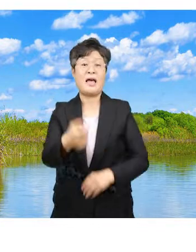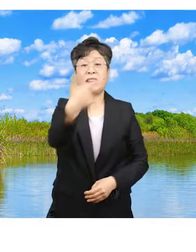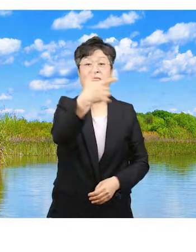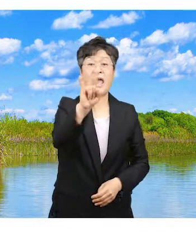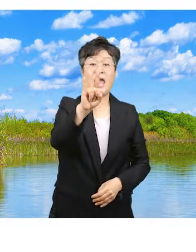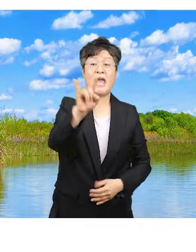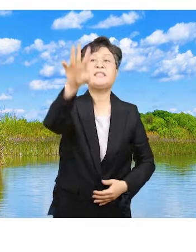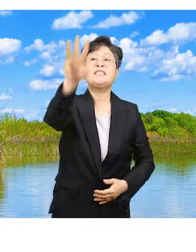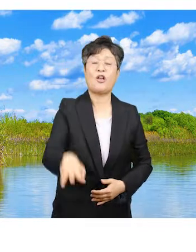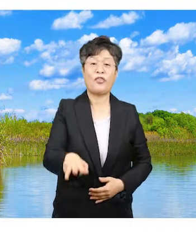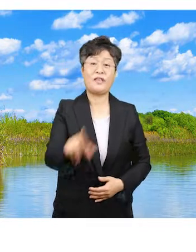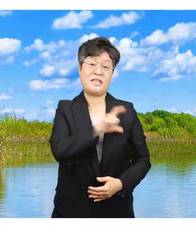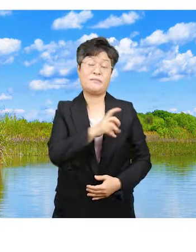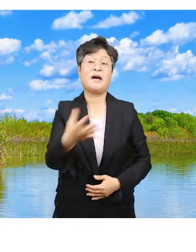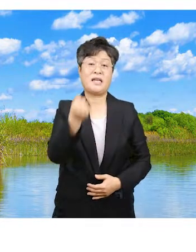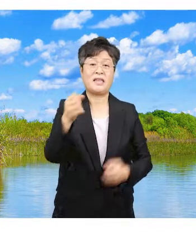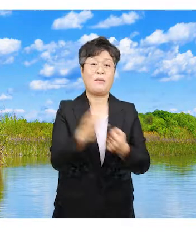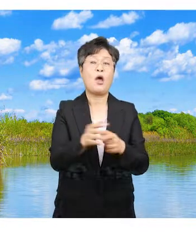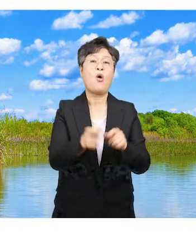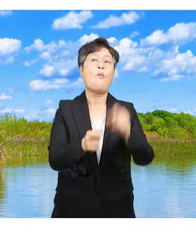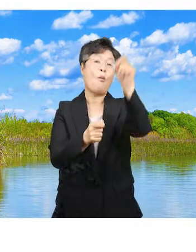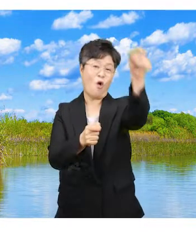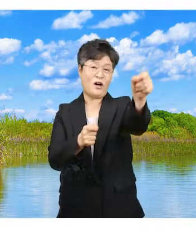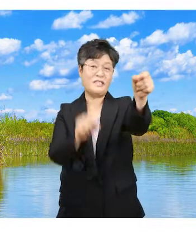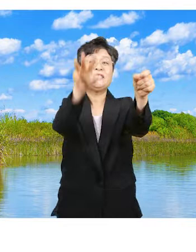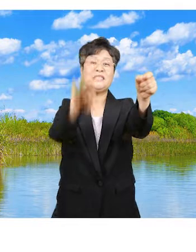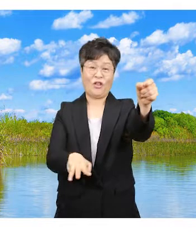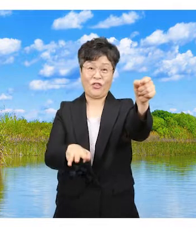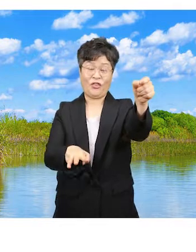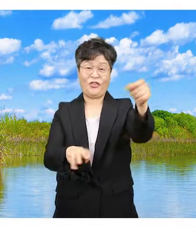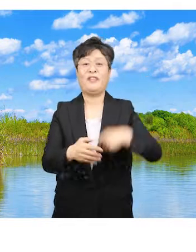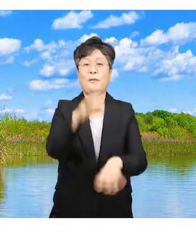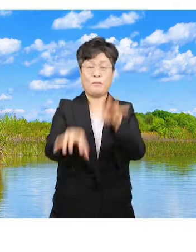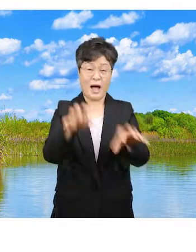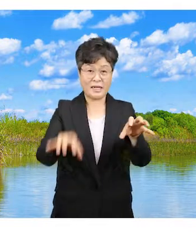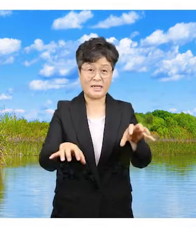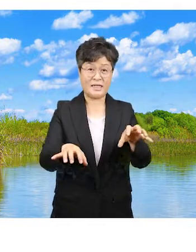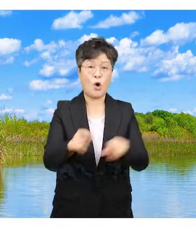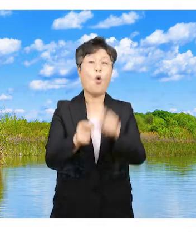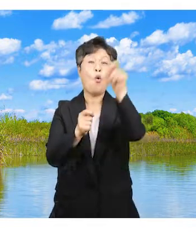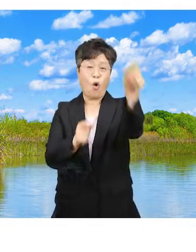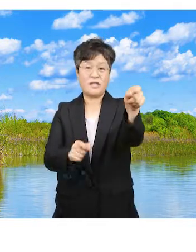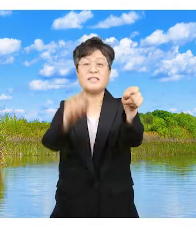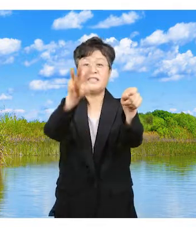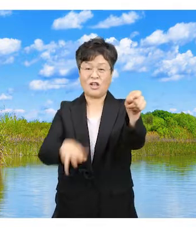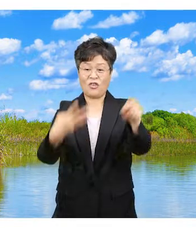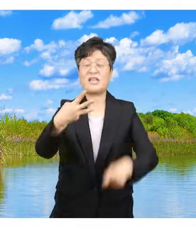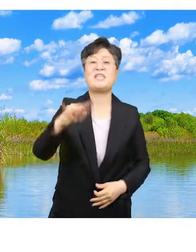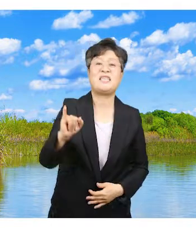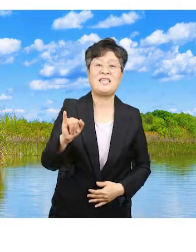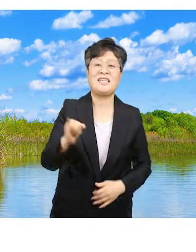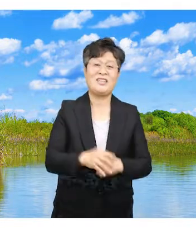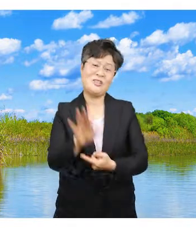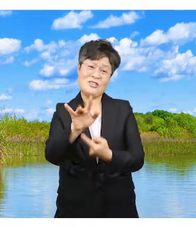써서 원천 이렇게 불렀고 그 원천이 있는 마을을 원천리 이렇게 좀 불렀죠. 약간